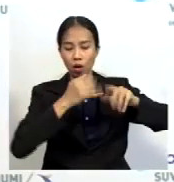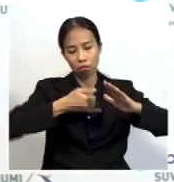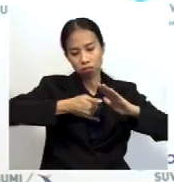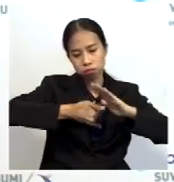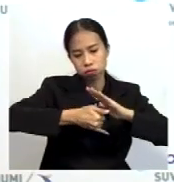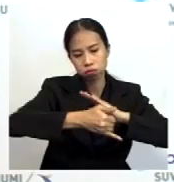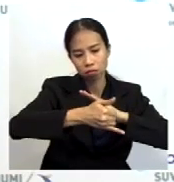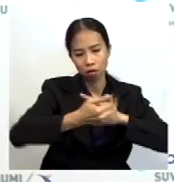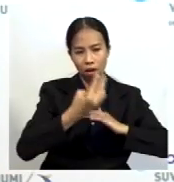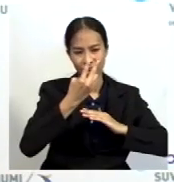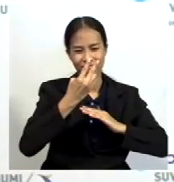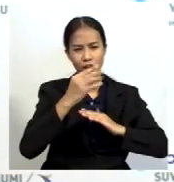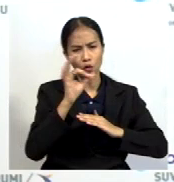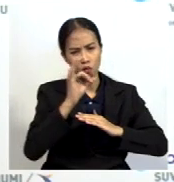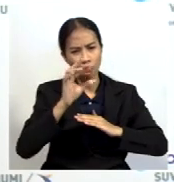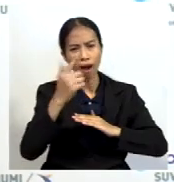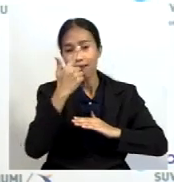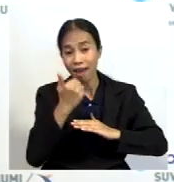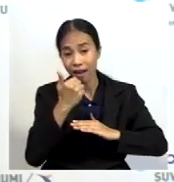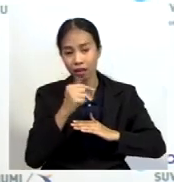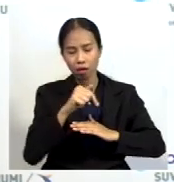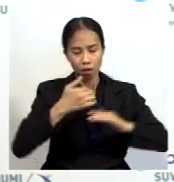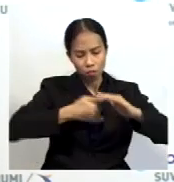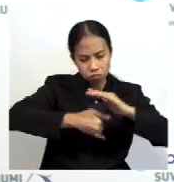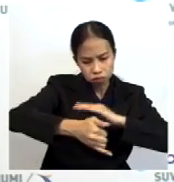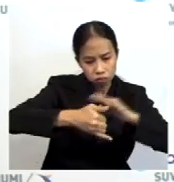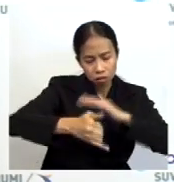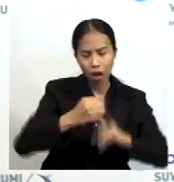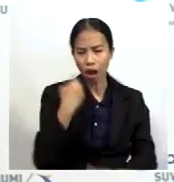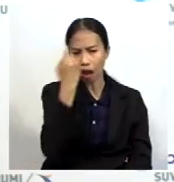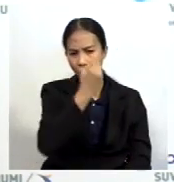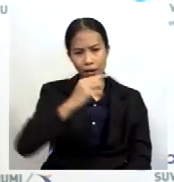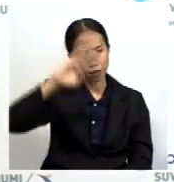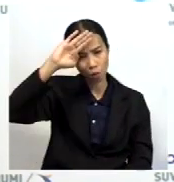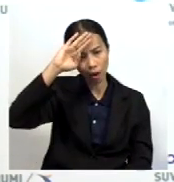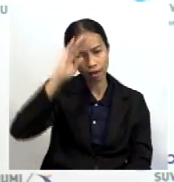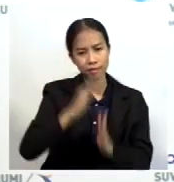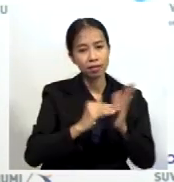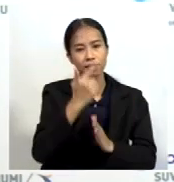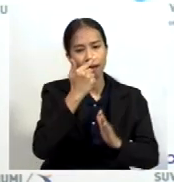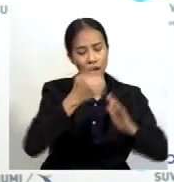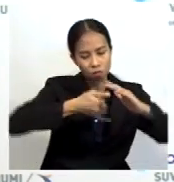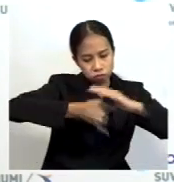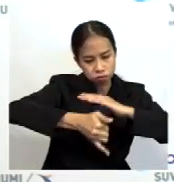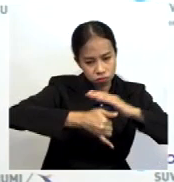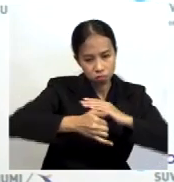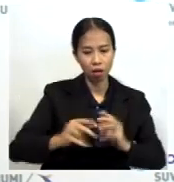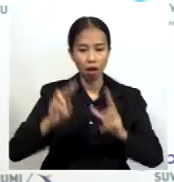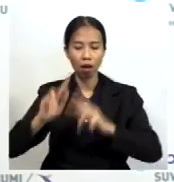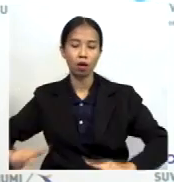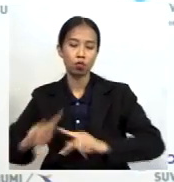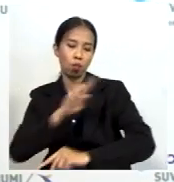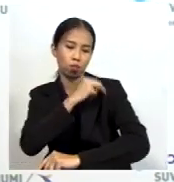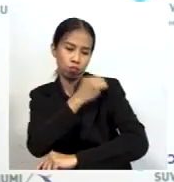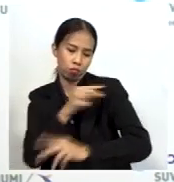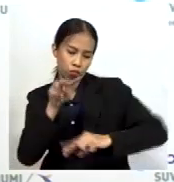ดเทอร์โมสแกนเนี่ยจะถูกคัดกรองคนไหนที่มีไข้นะครับกระทรวงสาธารณสุขท่านจะเข้าไปตรวจสอบซ้ำโด